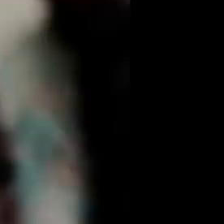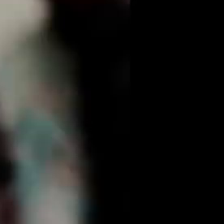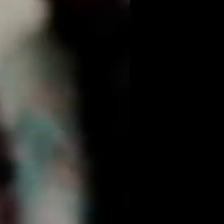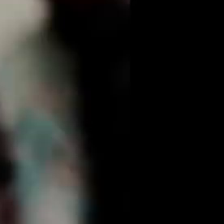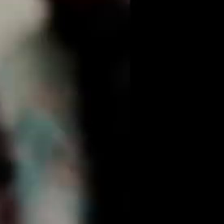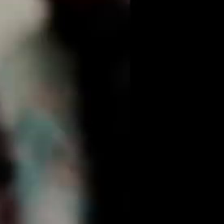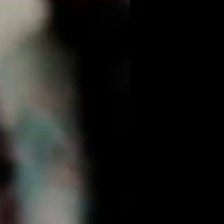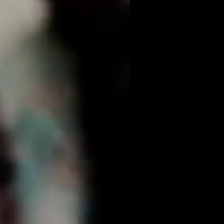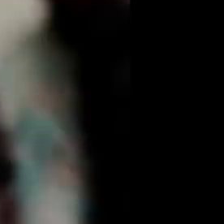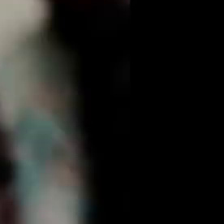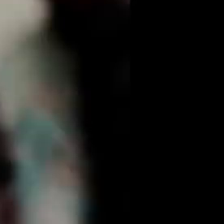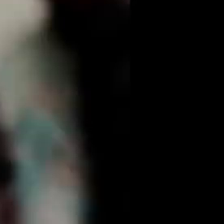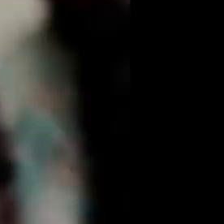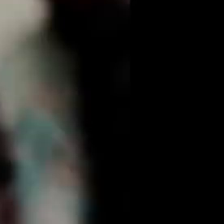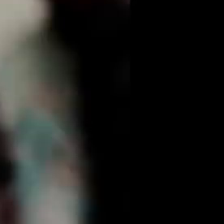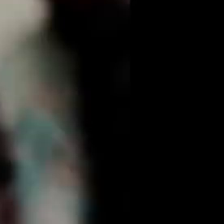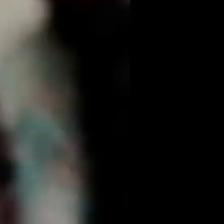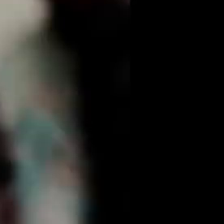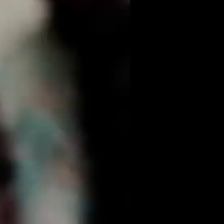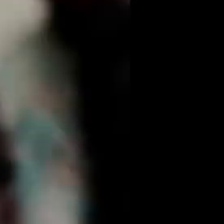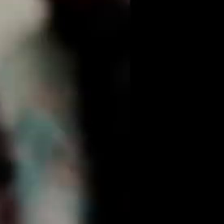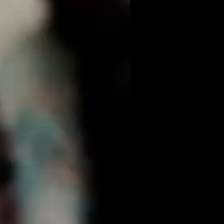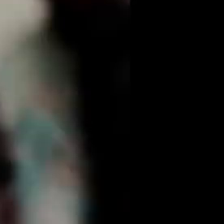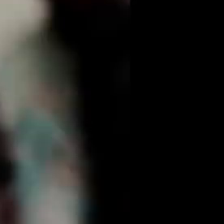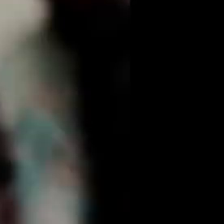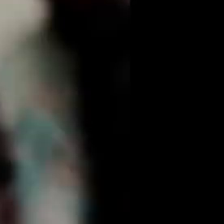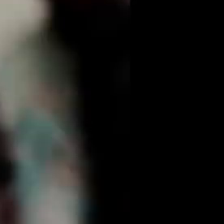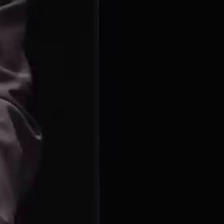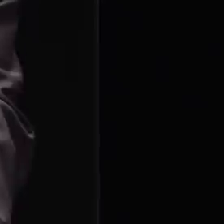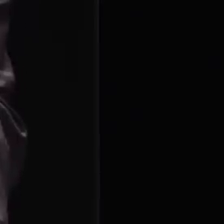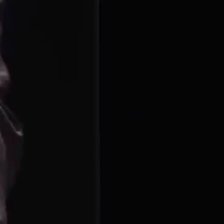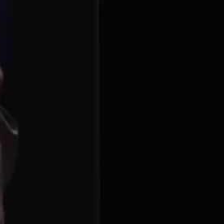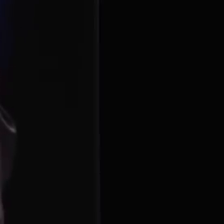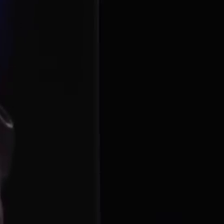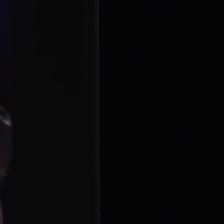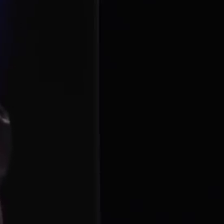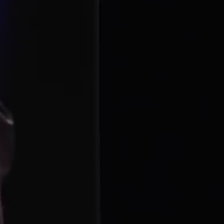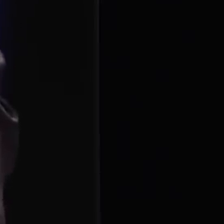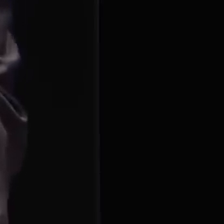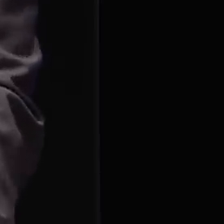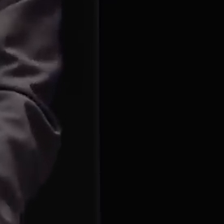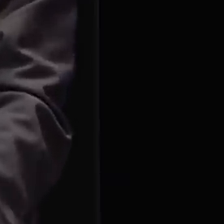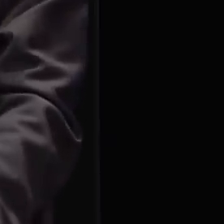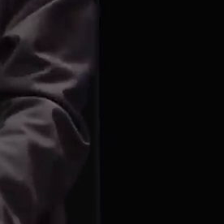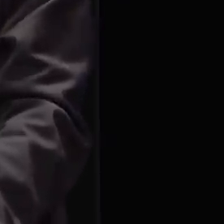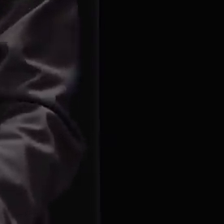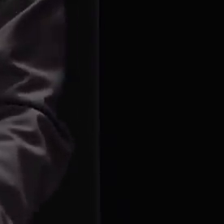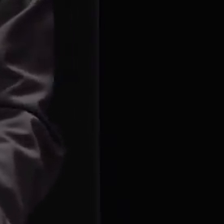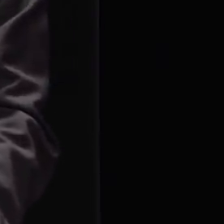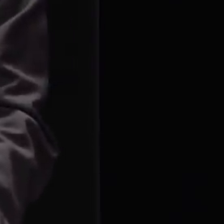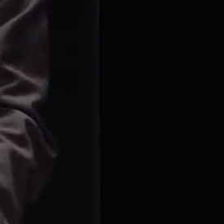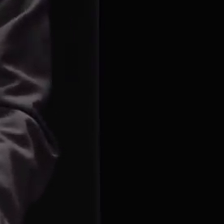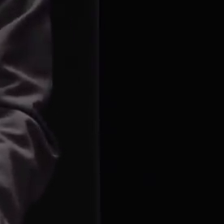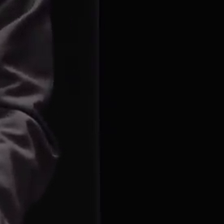donc, en une absence de maladie ou d'infirmité. Ça, cette notion-là est importante et on y reviendra en fait, dans le cadre du